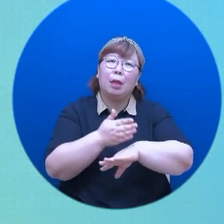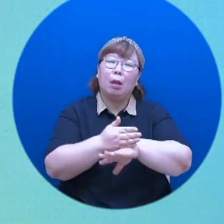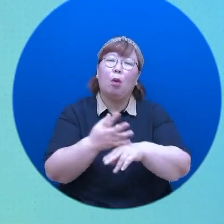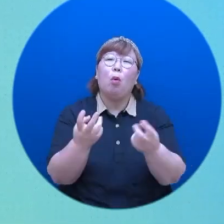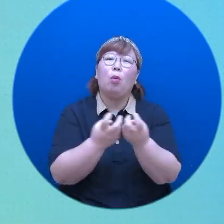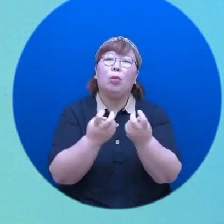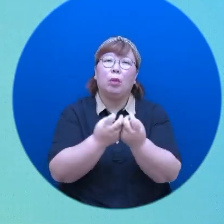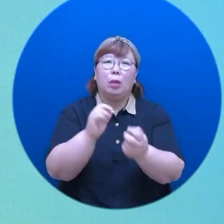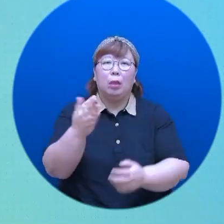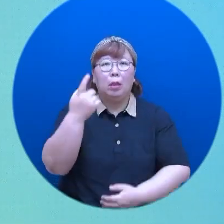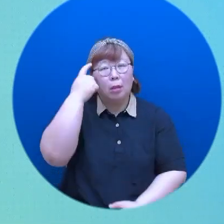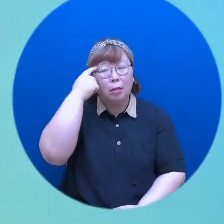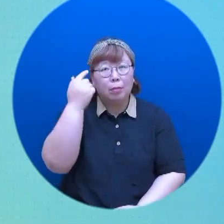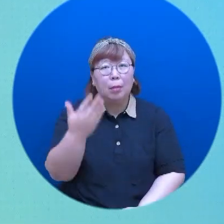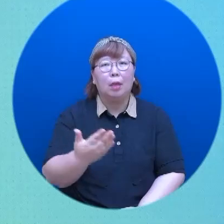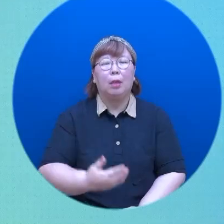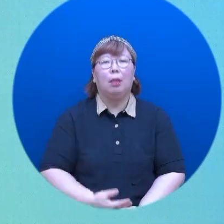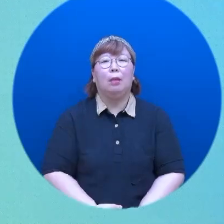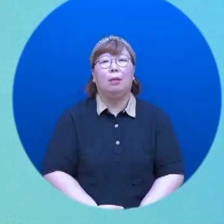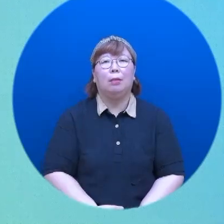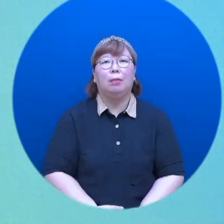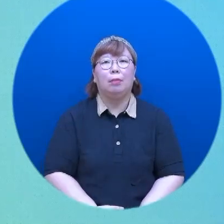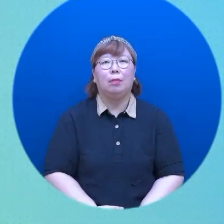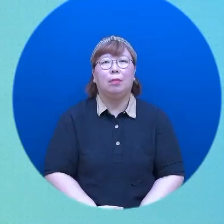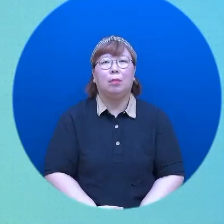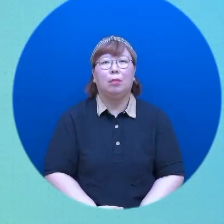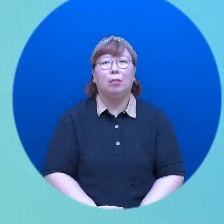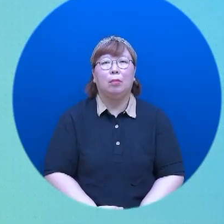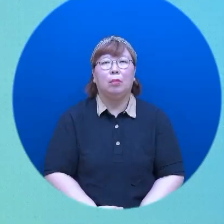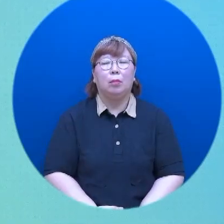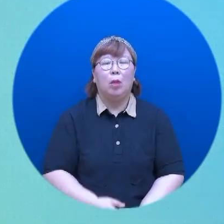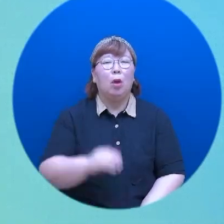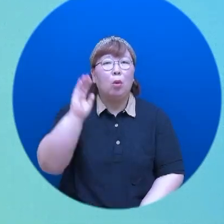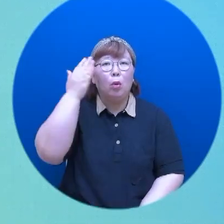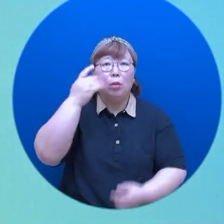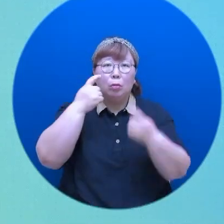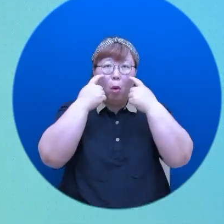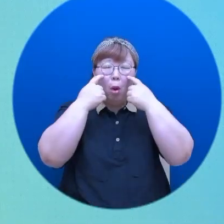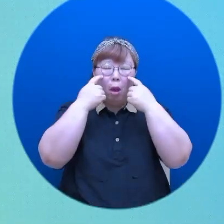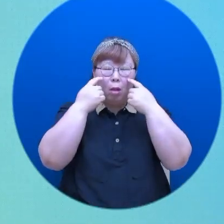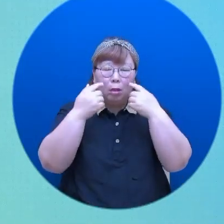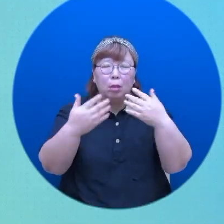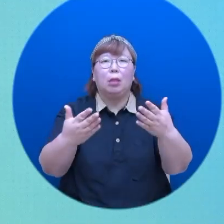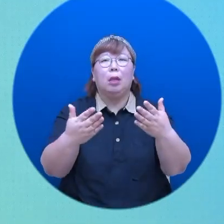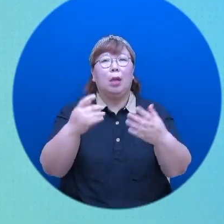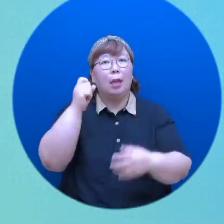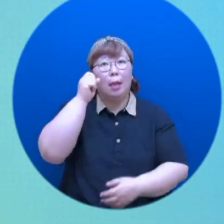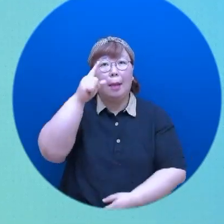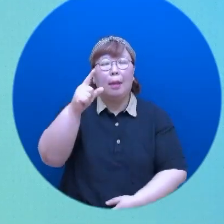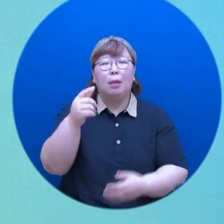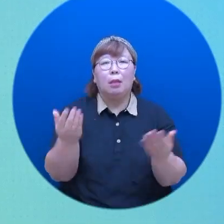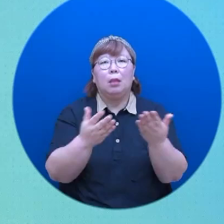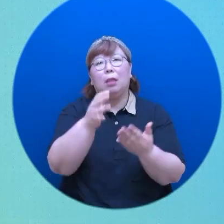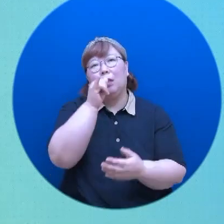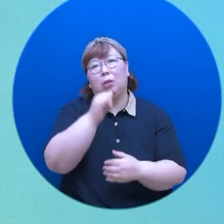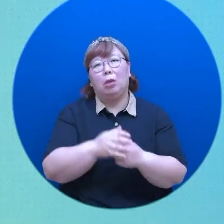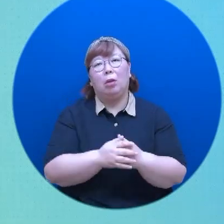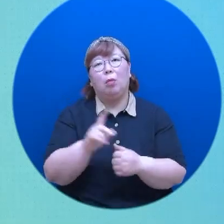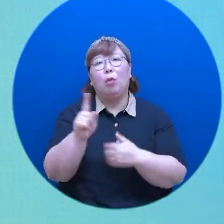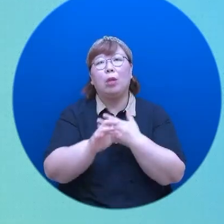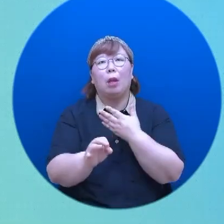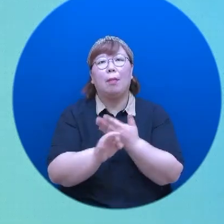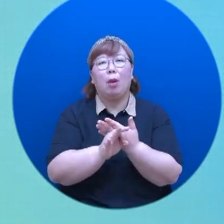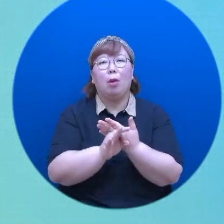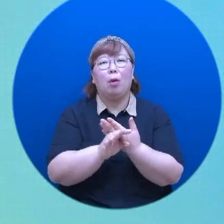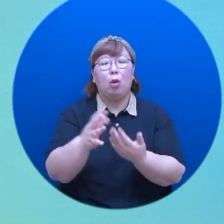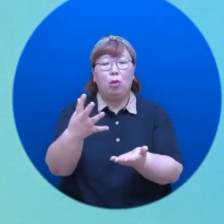우리가 점점 더 선명하게 깨달아가는 것이 있어요. 그것이 무엇이냐면 소유의